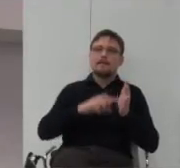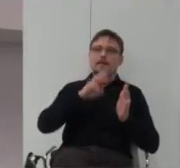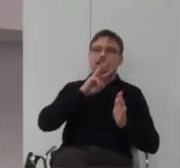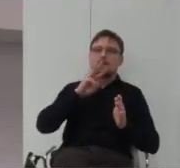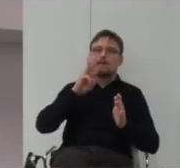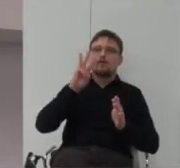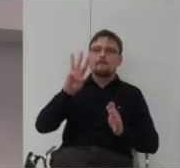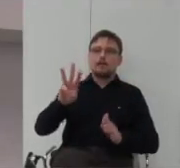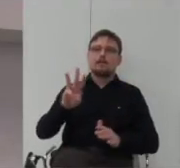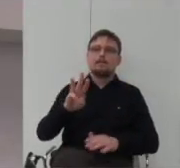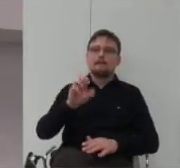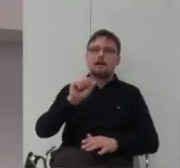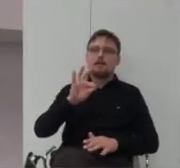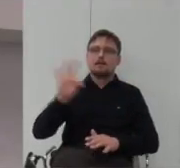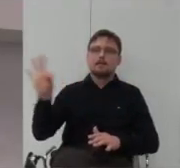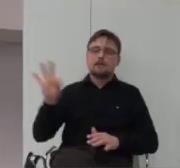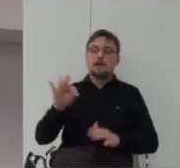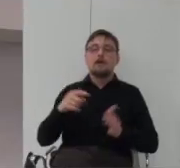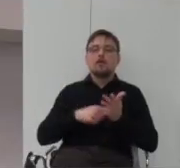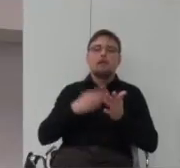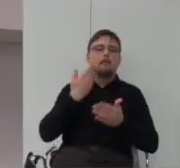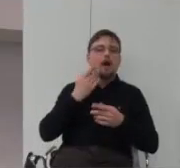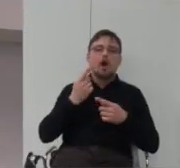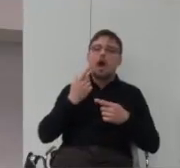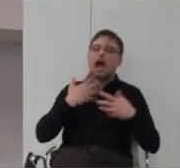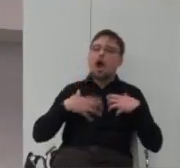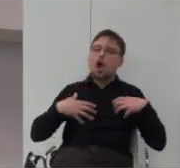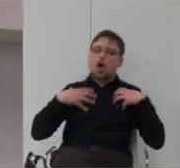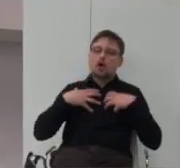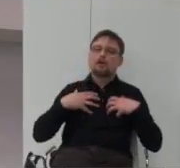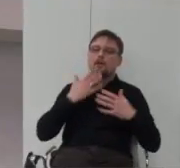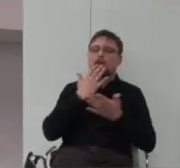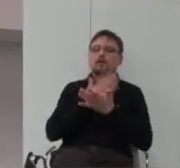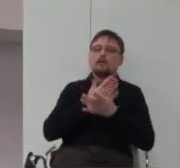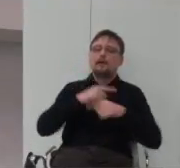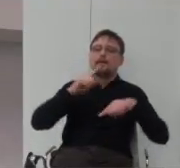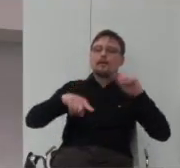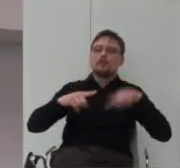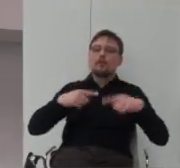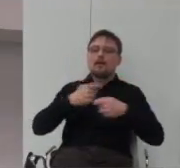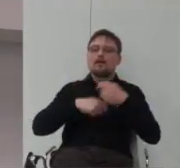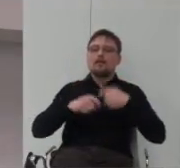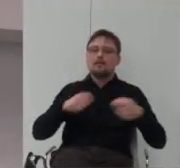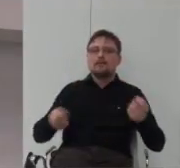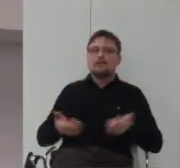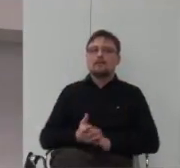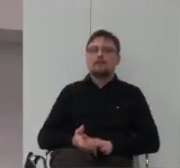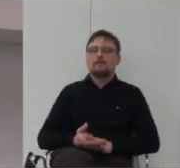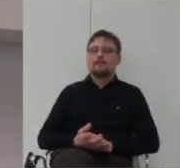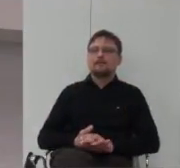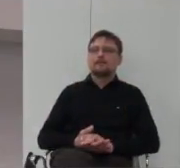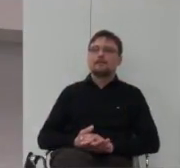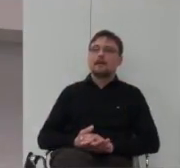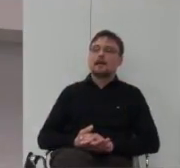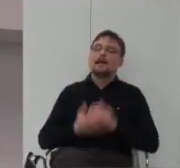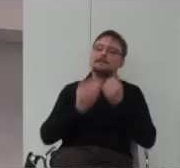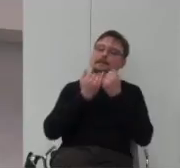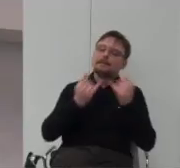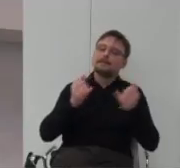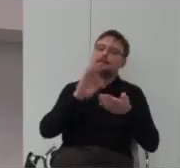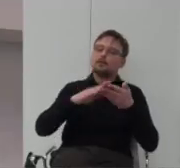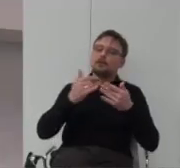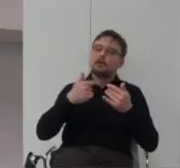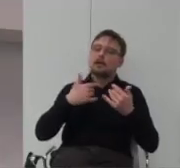miało realizować program społeczeństwa 2000 W. Jest jak najbardziej ekologiczne i stosuje